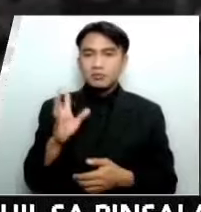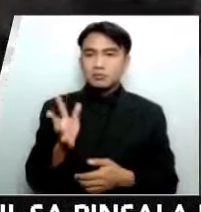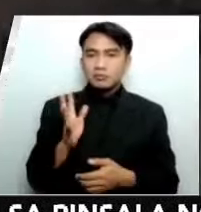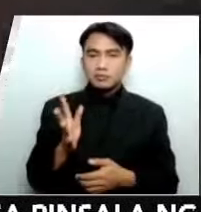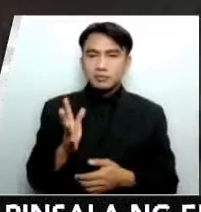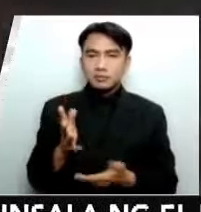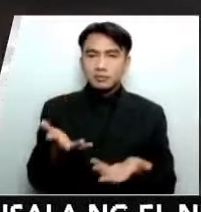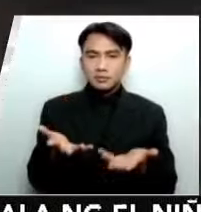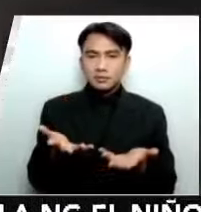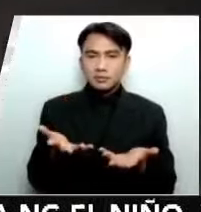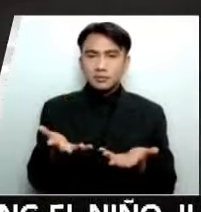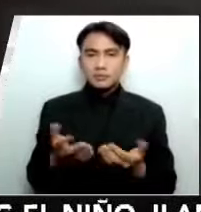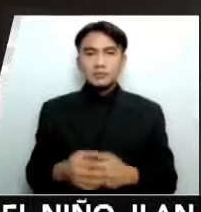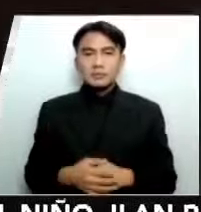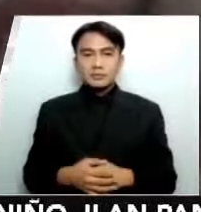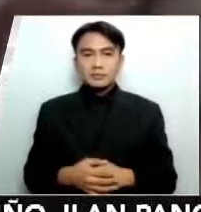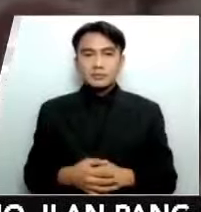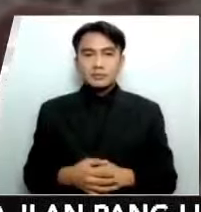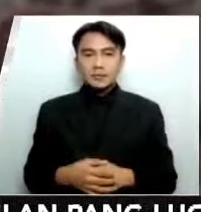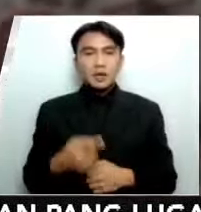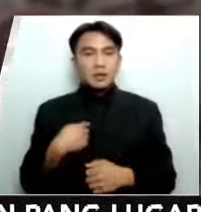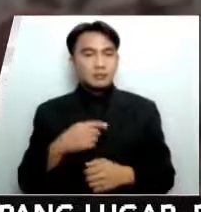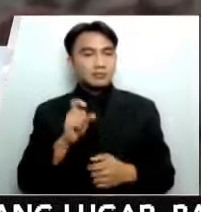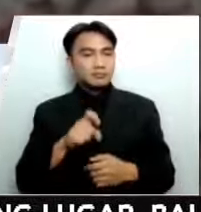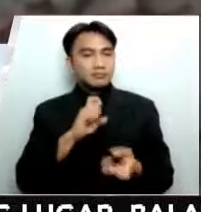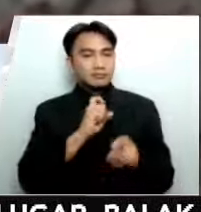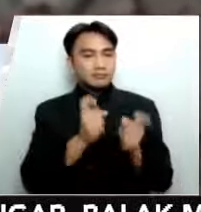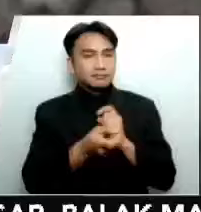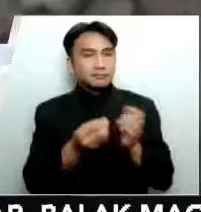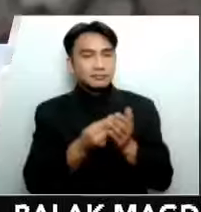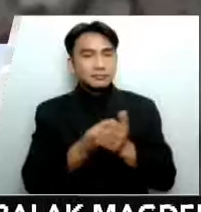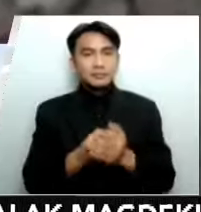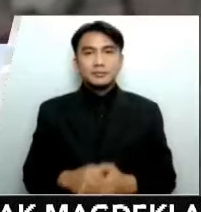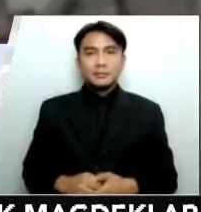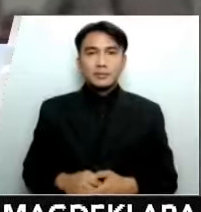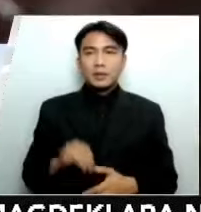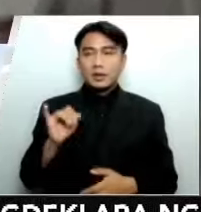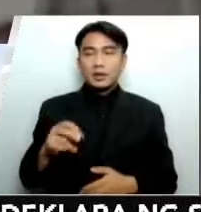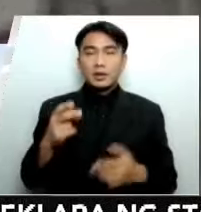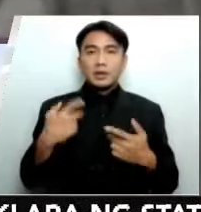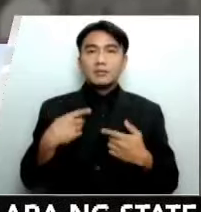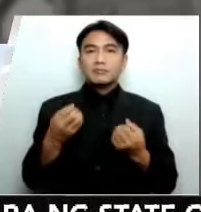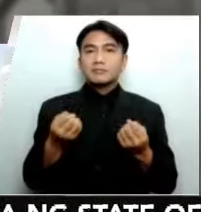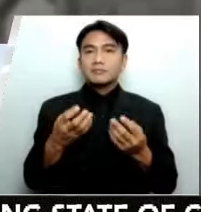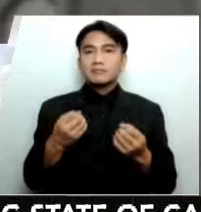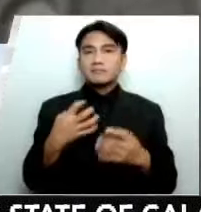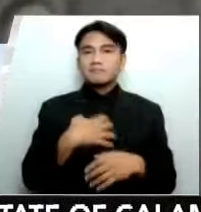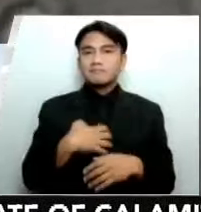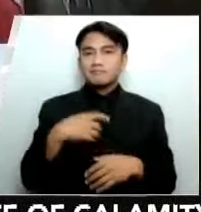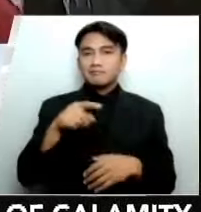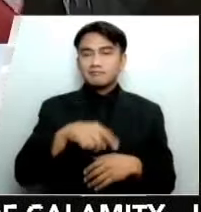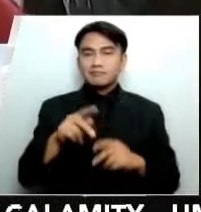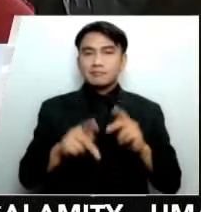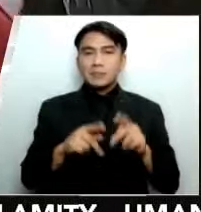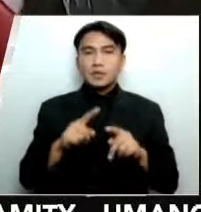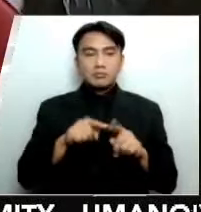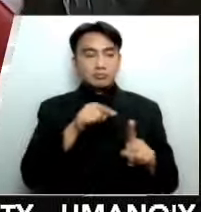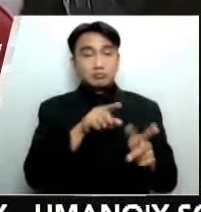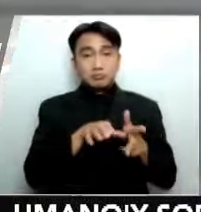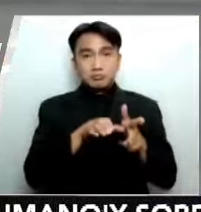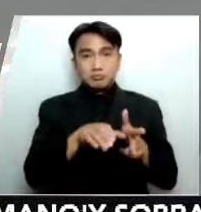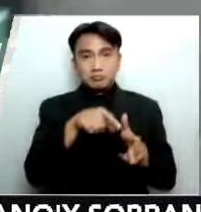Wait. I go change the money. Umani ito ng batikos mula sa netizen pero dumipensa ang tricycle driver. Edit po yun